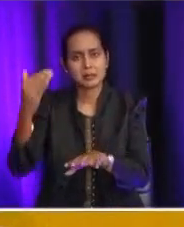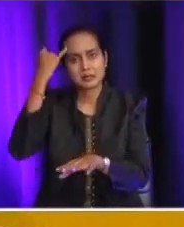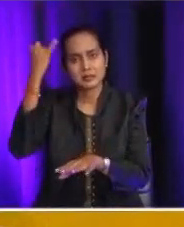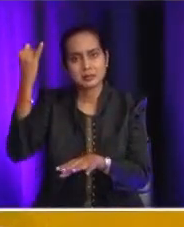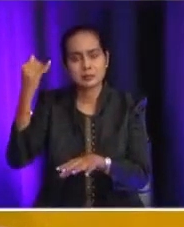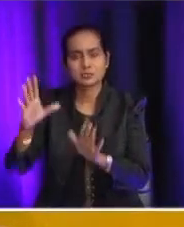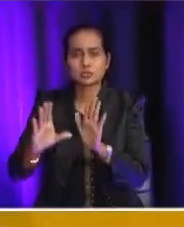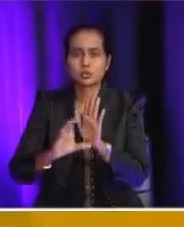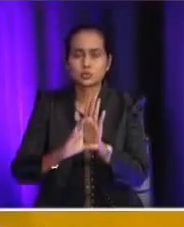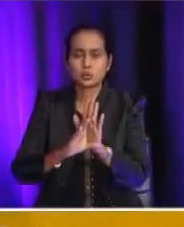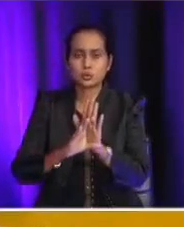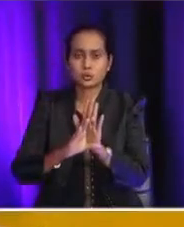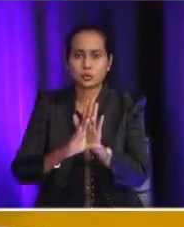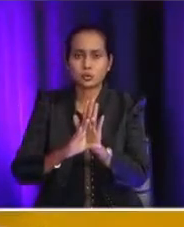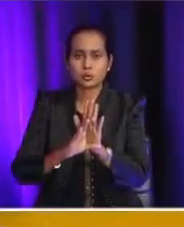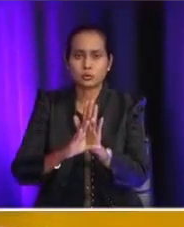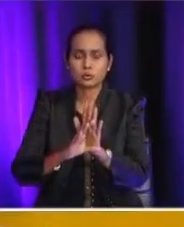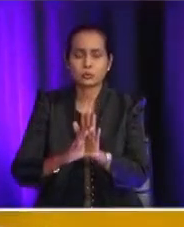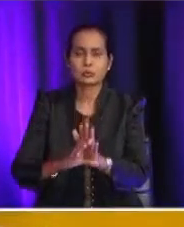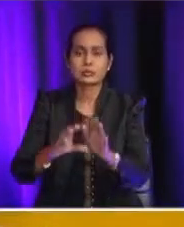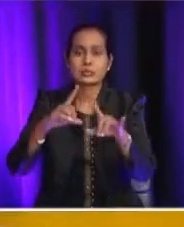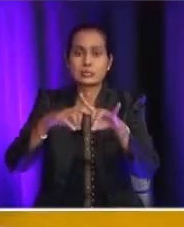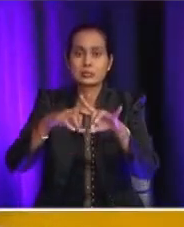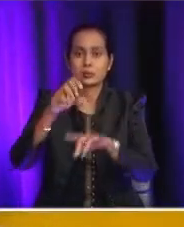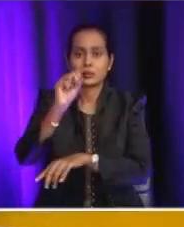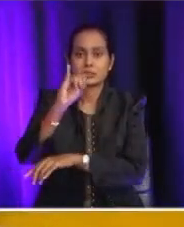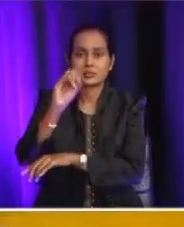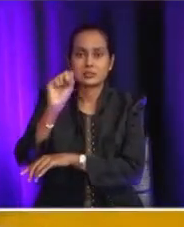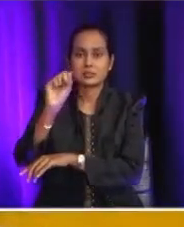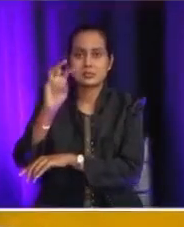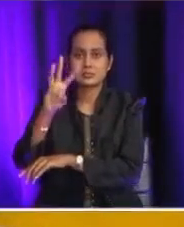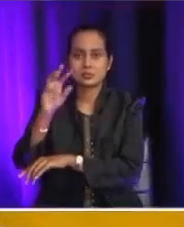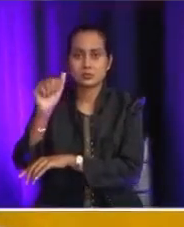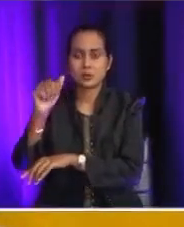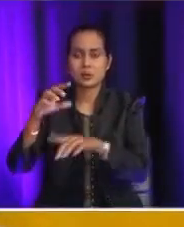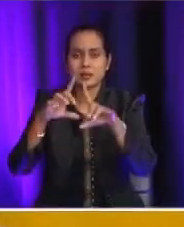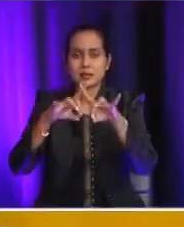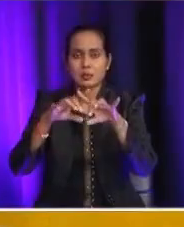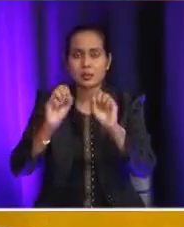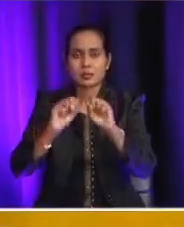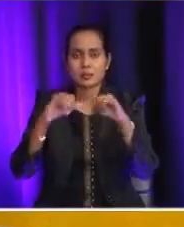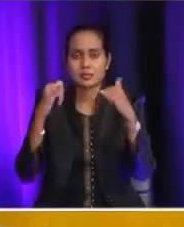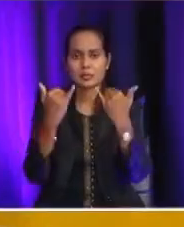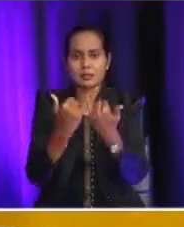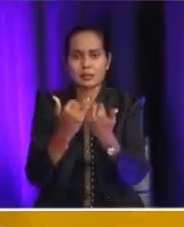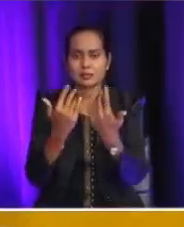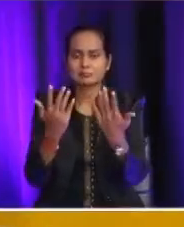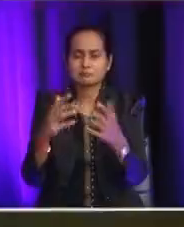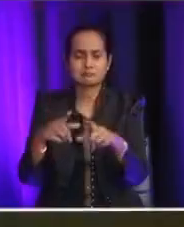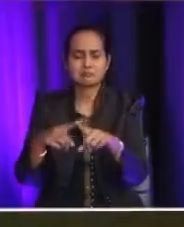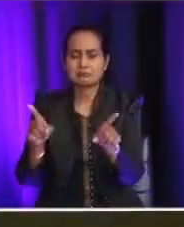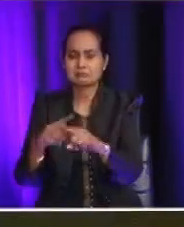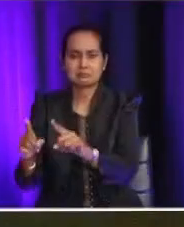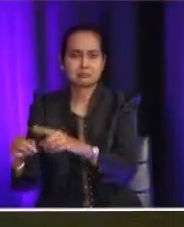Contohnya tadi Amna dah bagi Dewan Siswa, Dewan Masyarakat, Kosmik, ada lagi Pelita Bahasa dan sebagainya. Dua